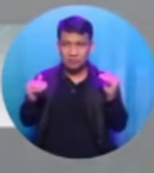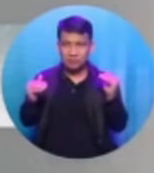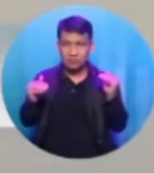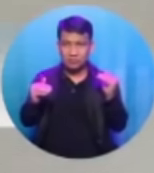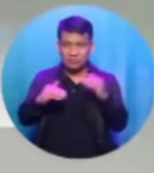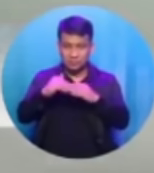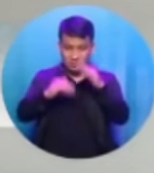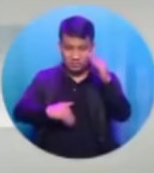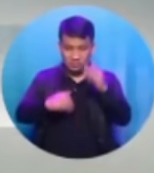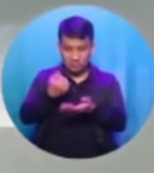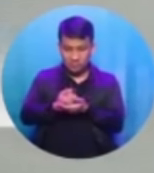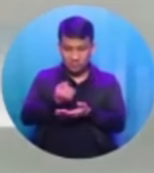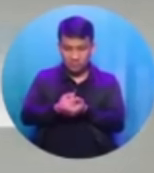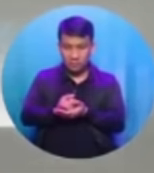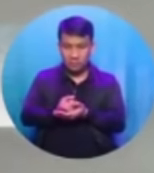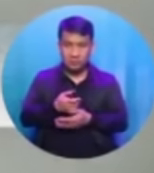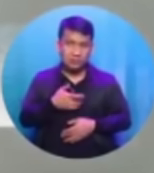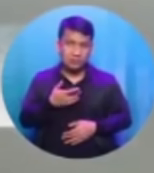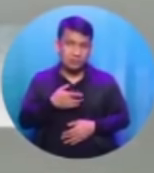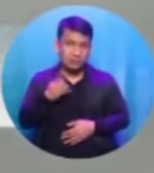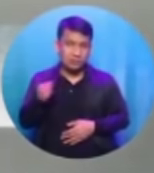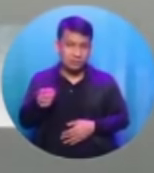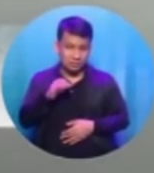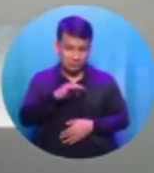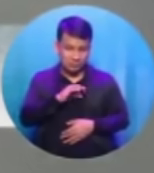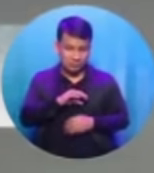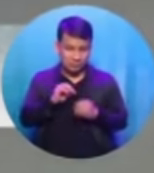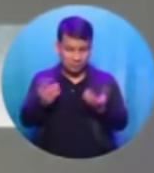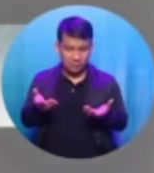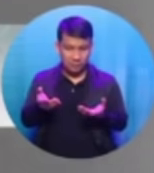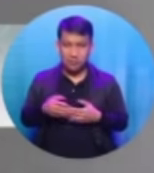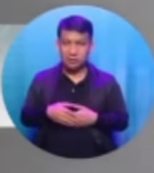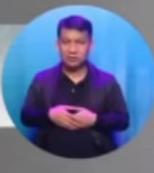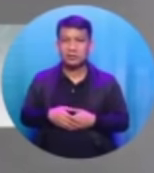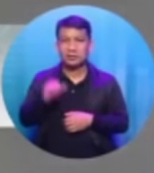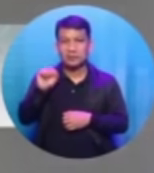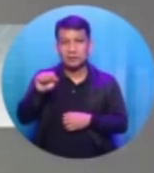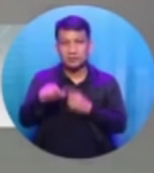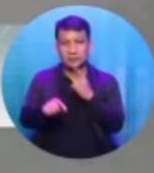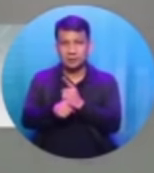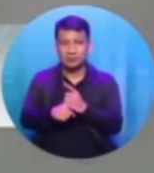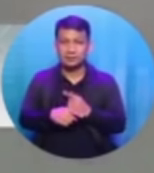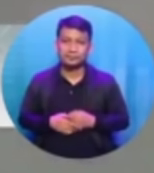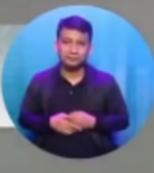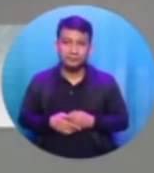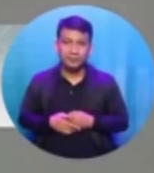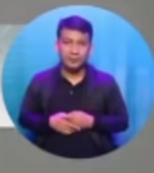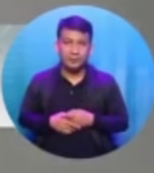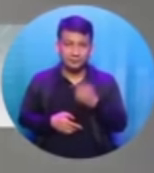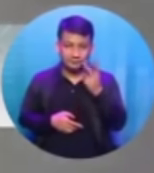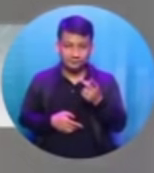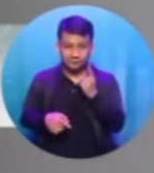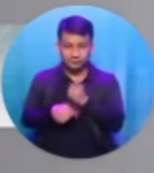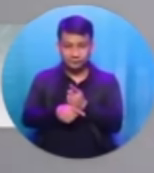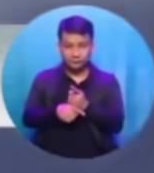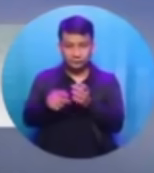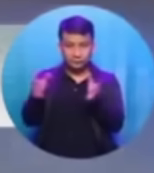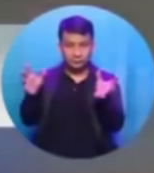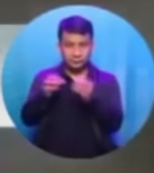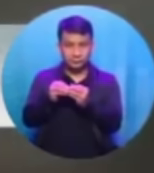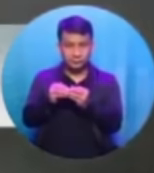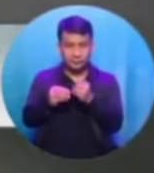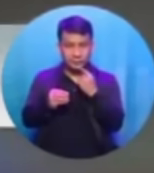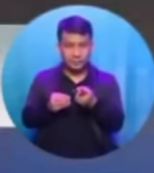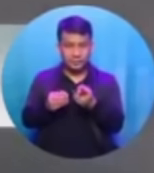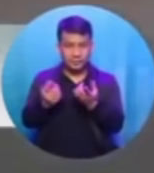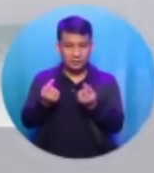yung below minimum sila. At pakiwari ko, pati yung mga benefits niyan, wala rin siguro. Yes, sir. So, yes, sir. Rafi, kung natama yung na-summarize ko, ang